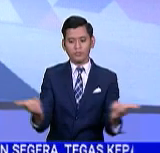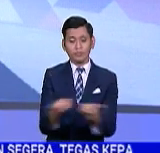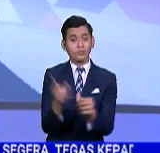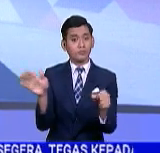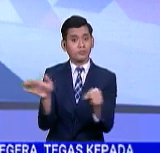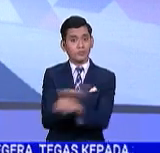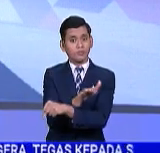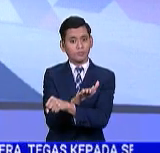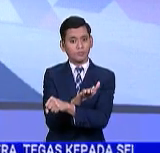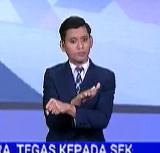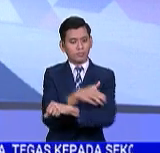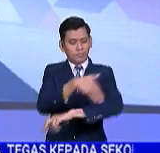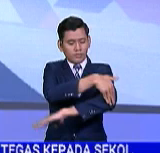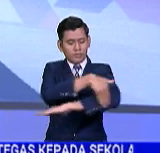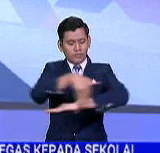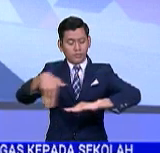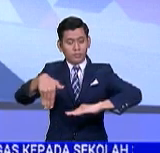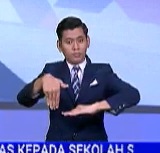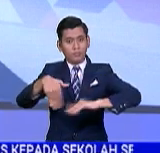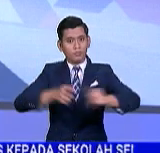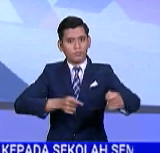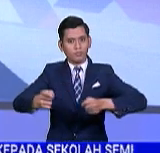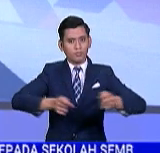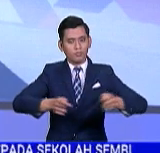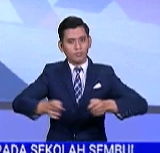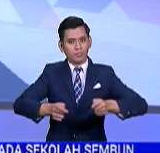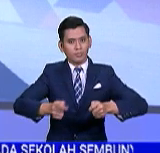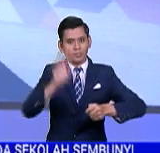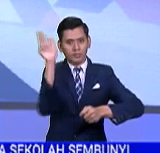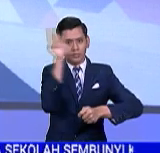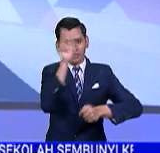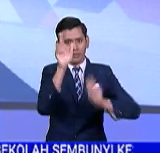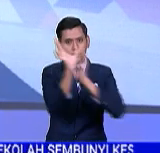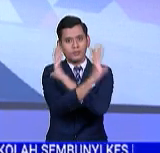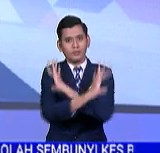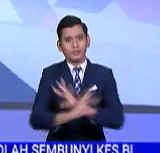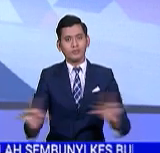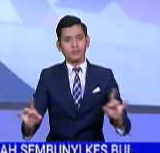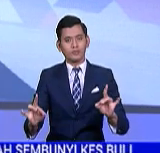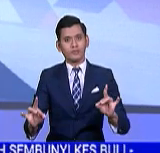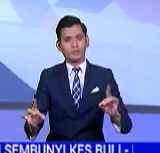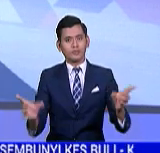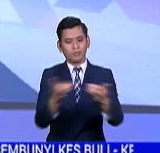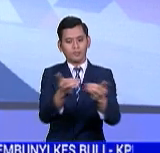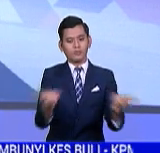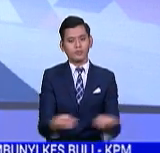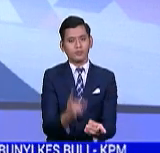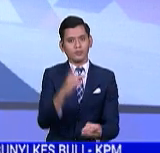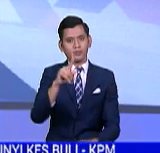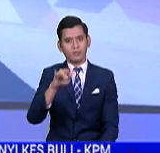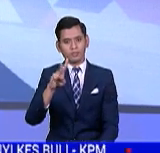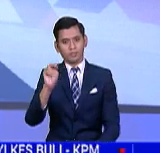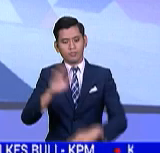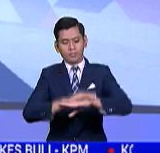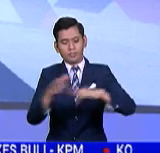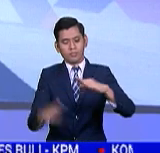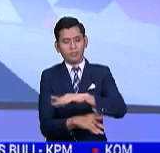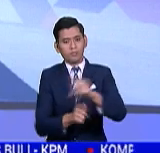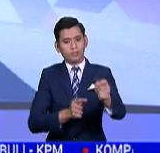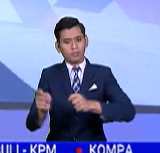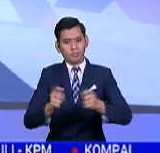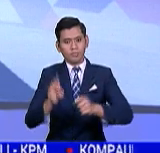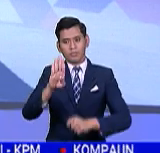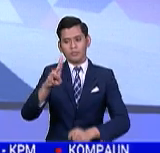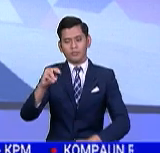penuh melalui persempadanan semula pentadbiran Kerajaan Negeri Sarawak. Daerah Kabong terletak di bawah pentadbiran bahagian